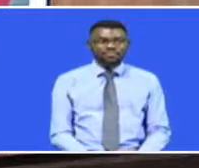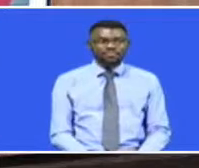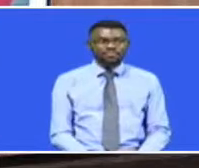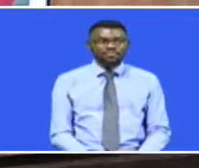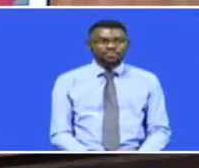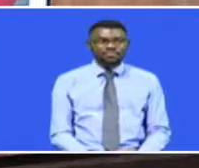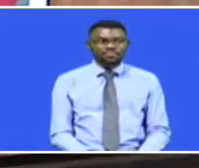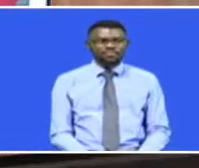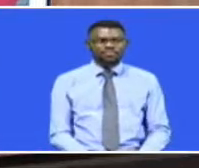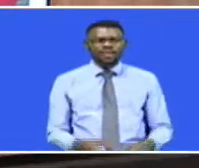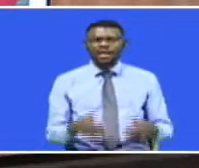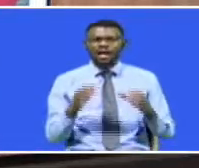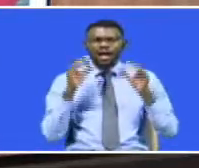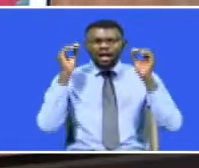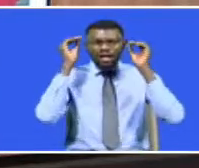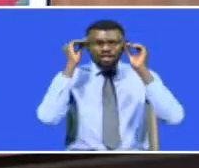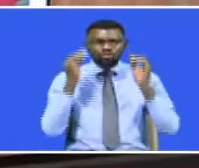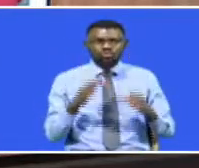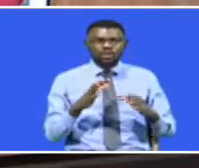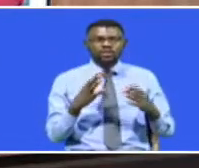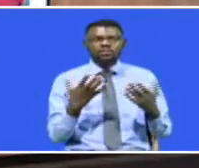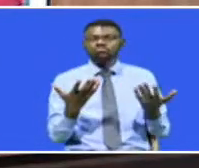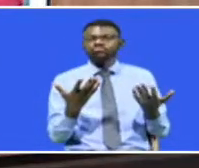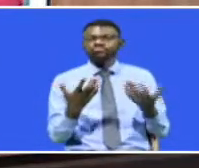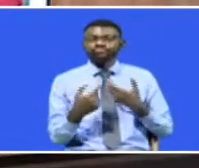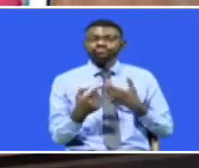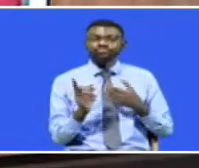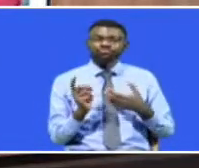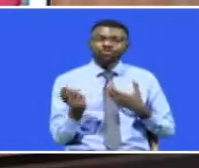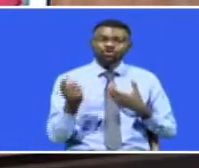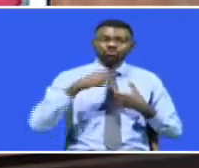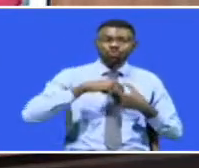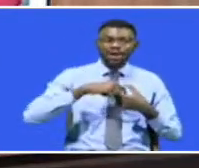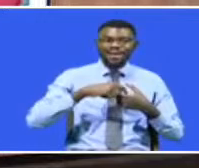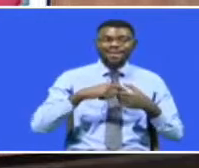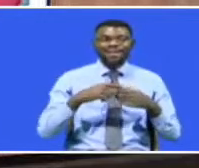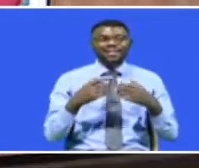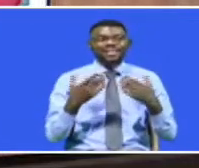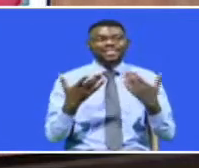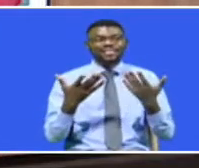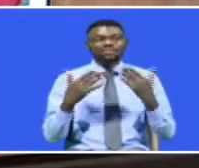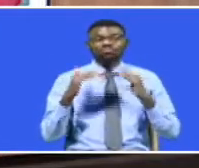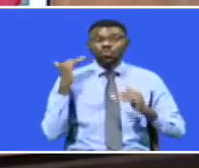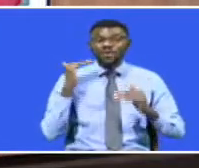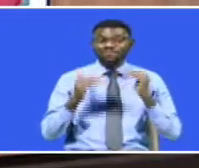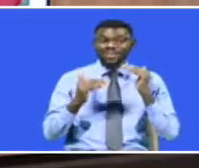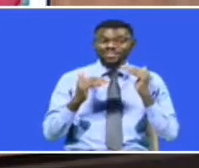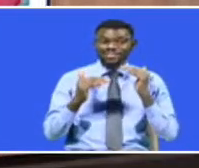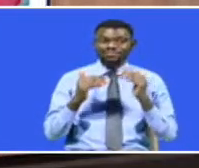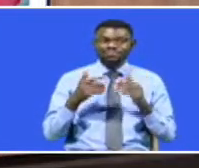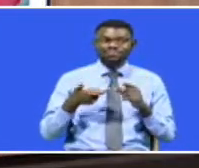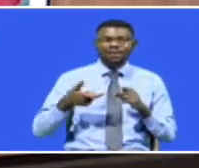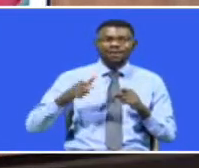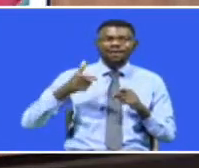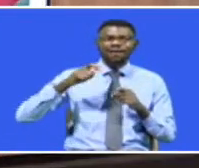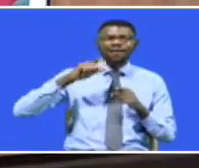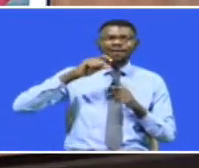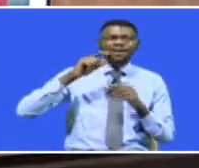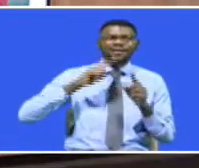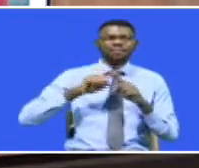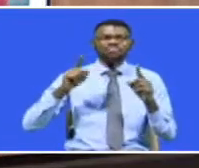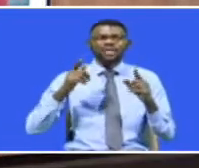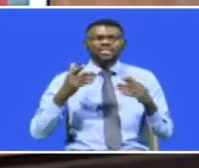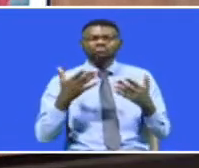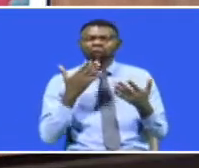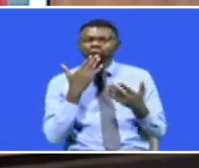Mtazamaji, idadi ya wanafunzi ambao wanajiunga na chuo kikuu inatarajiwa kupanda iwapo mwafaka wa kumbukumbu za baraza la mawaziri